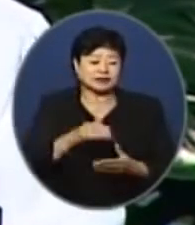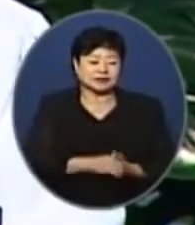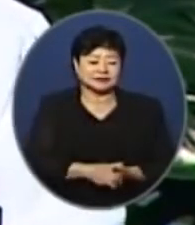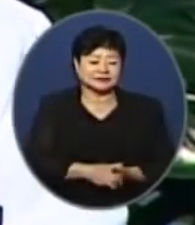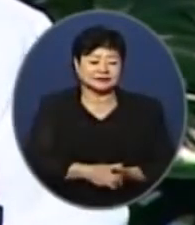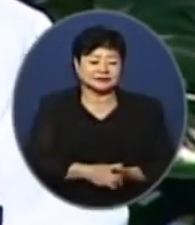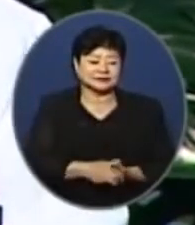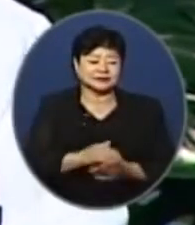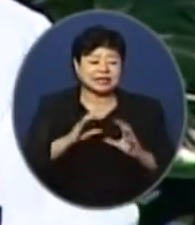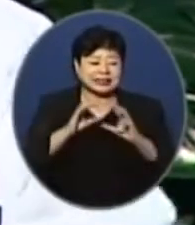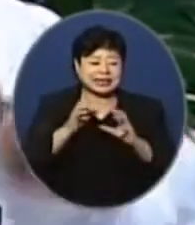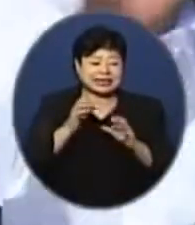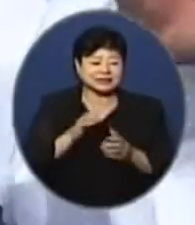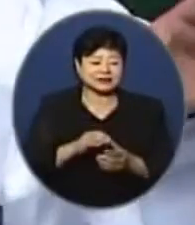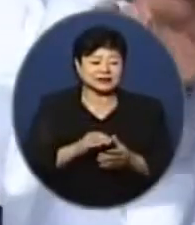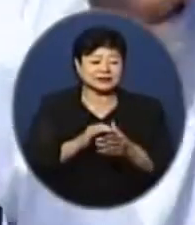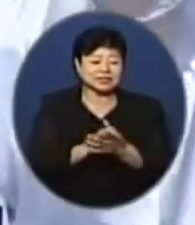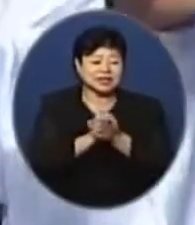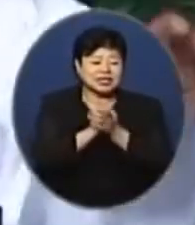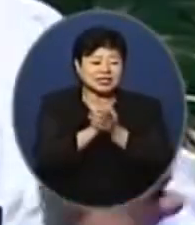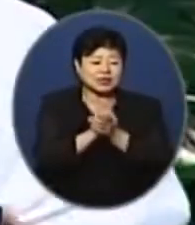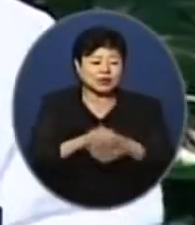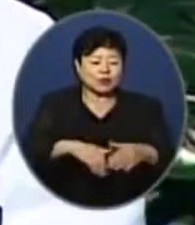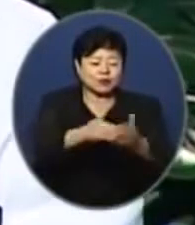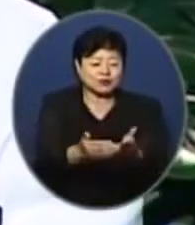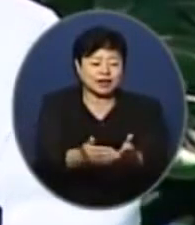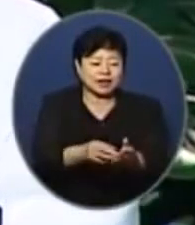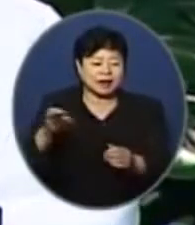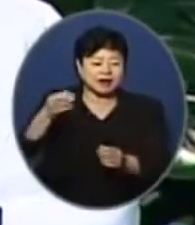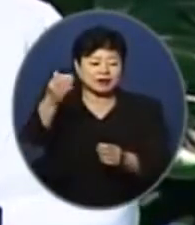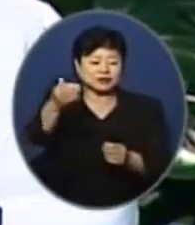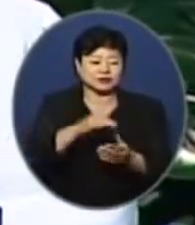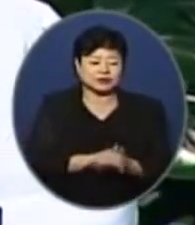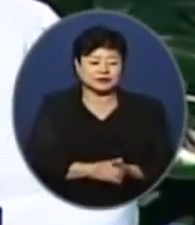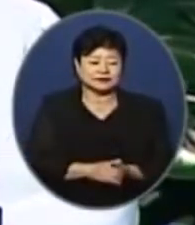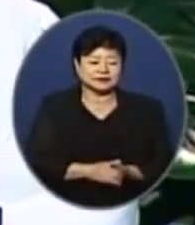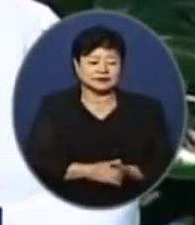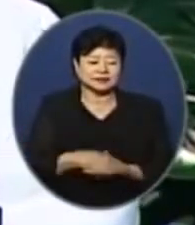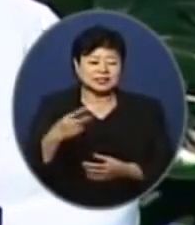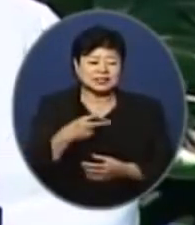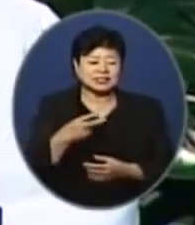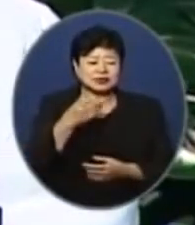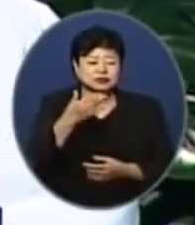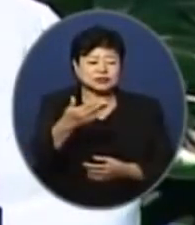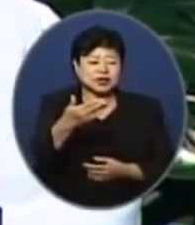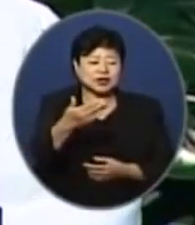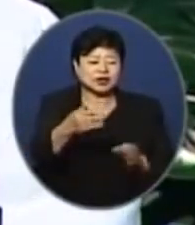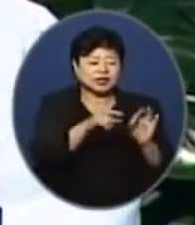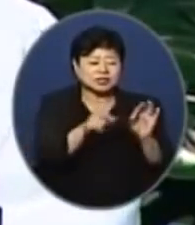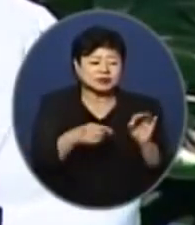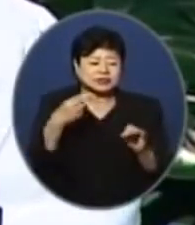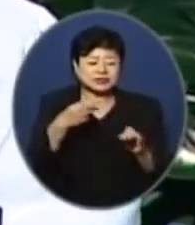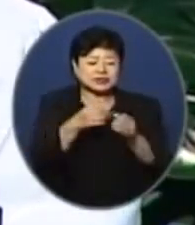전파되었고 나라에서도 그 기도 군대를 정식으로 인정을 해줬습니다. 그래서 2009년 10월 7천